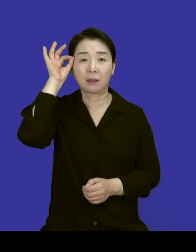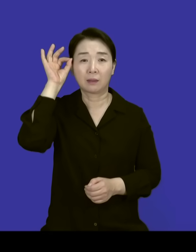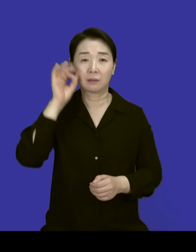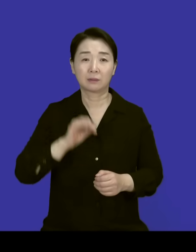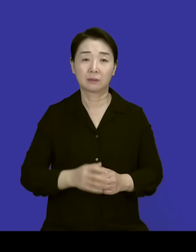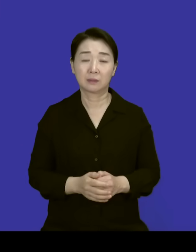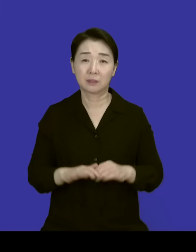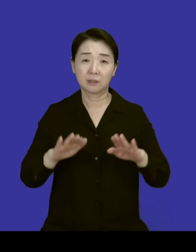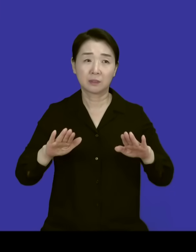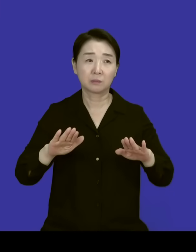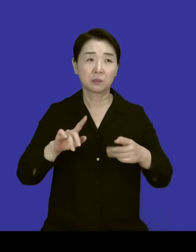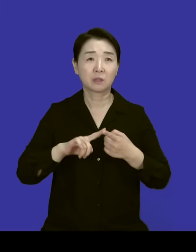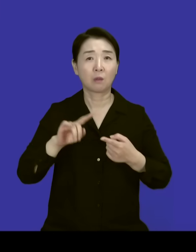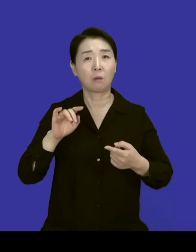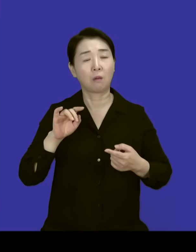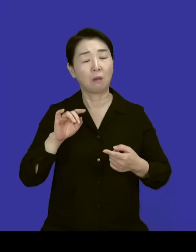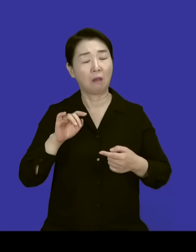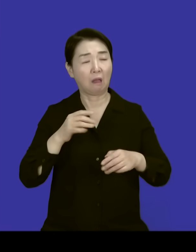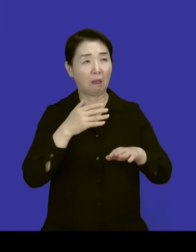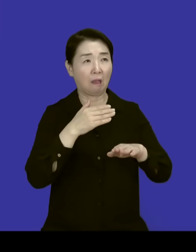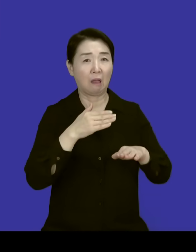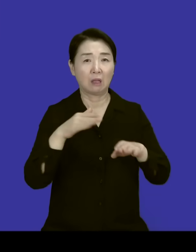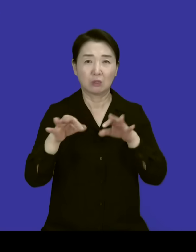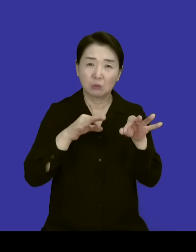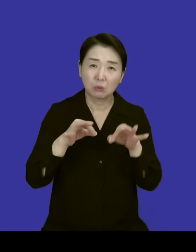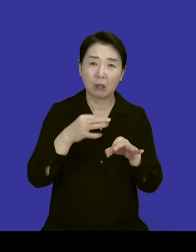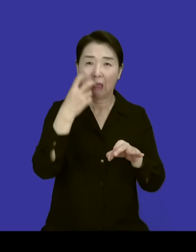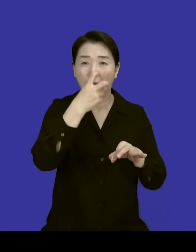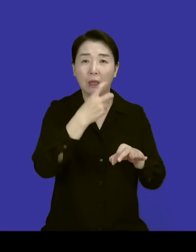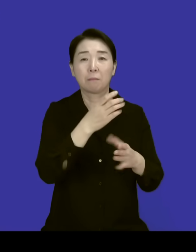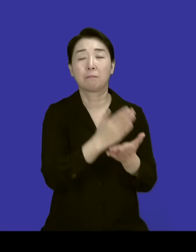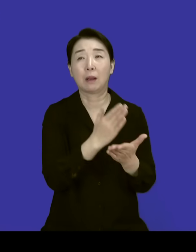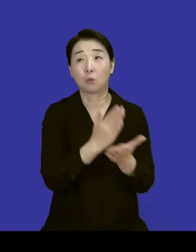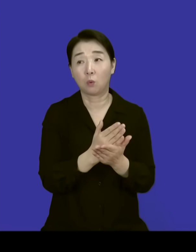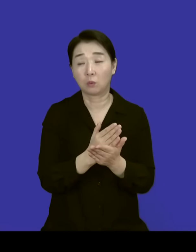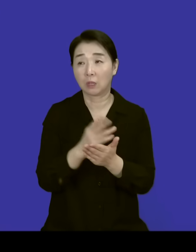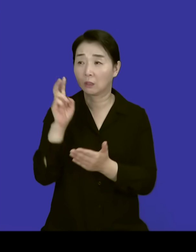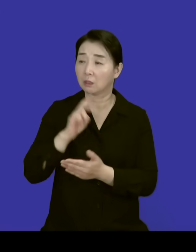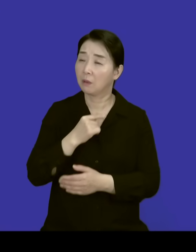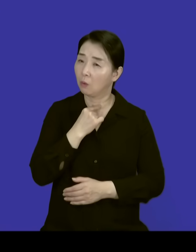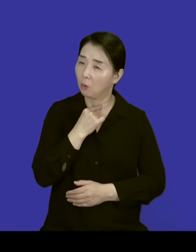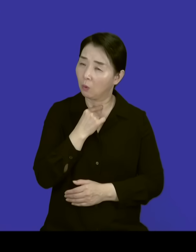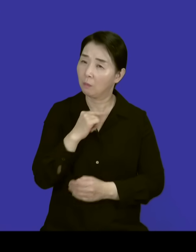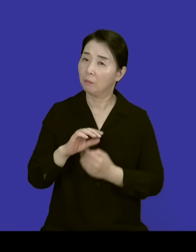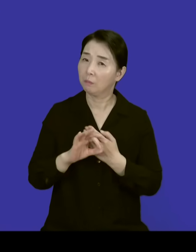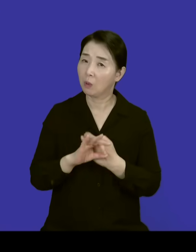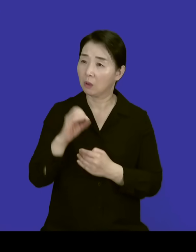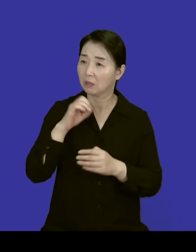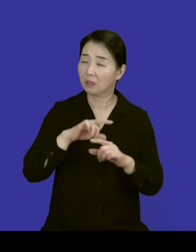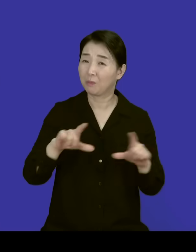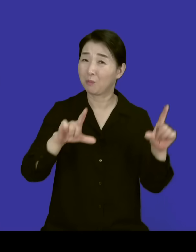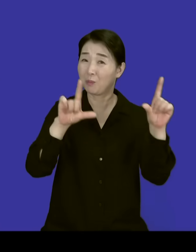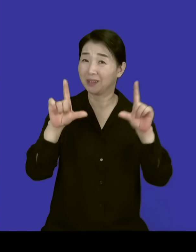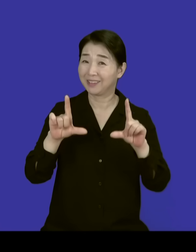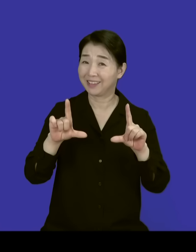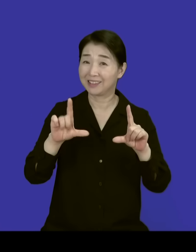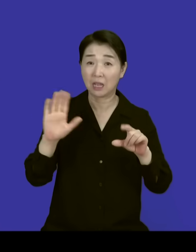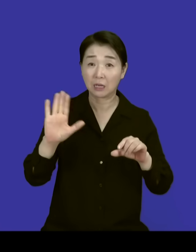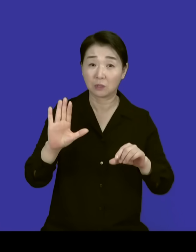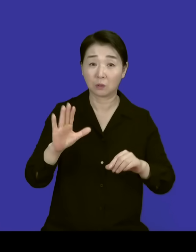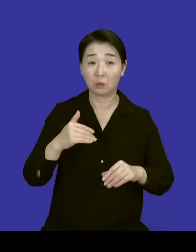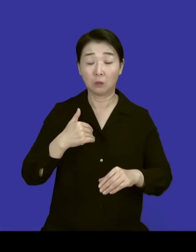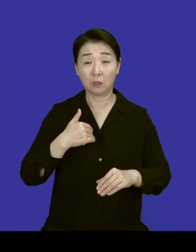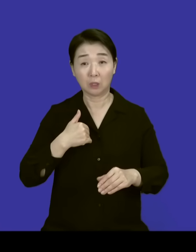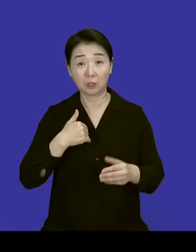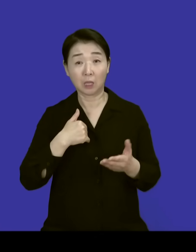이러고 있는 거 말고 예. 이걸 나도 해보면 저도 이제 막 그냥 평범하게 산 건 아니니까 네. 이런 얘기를 내가